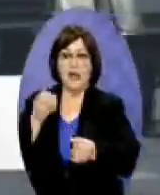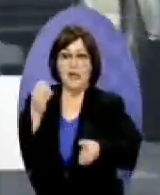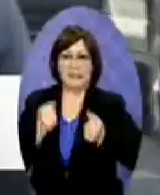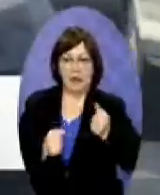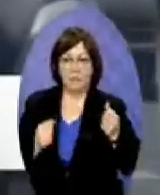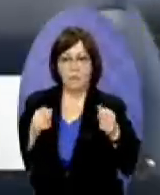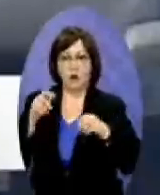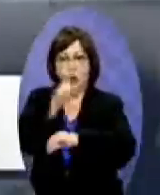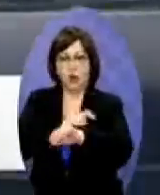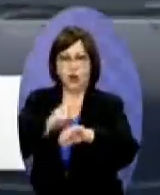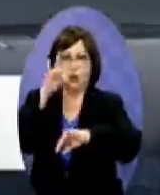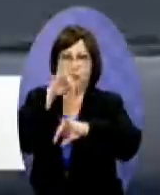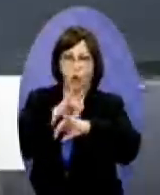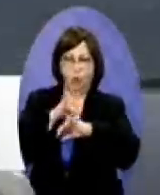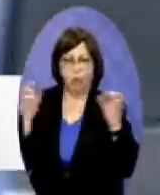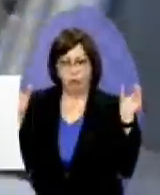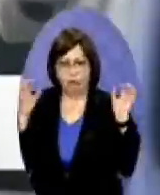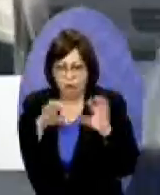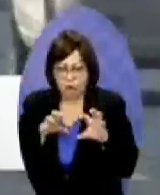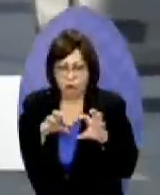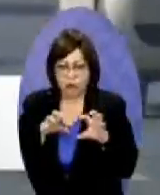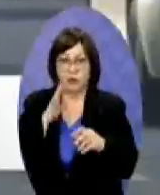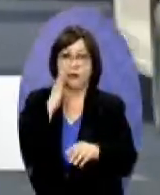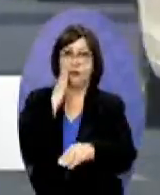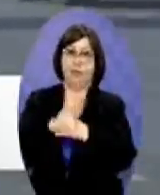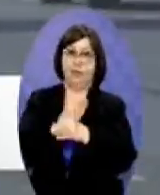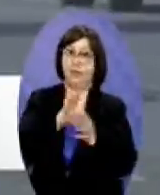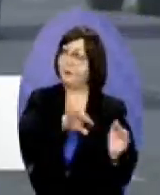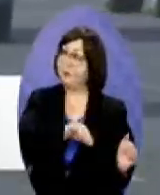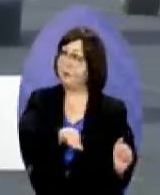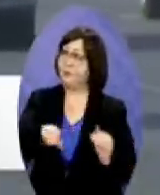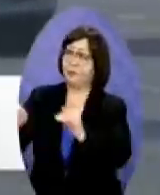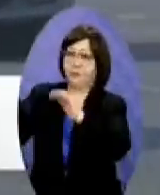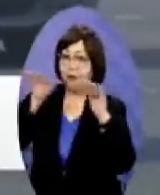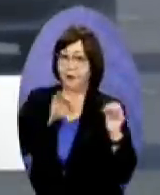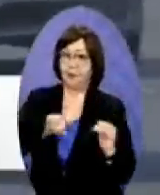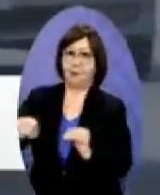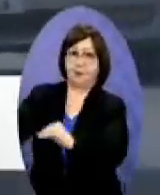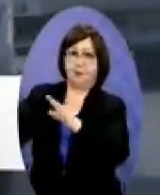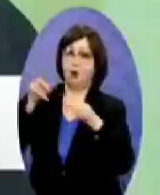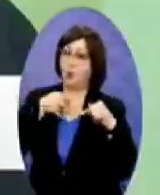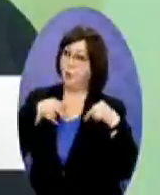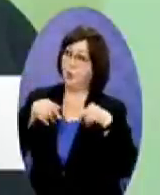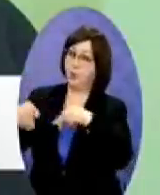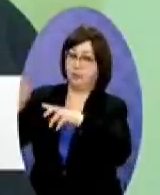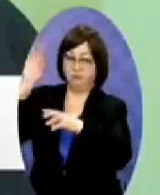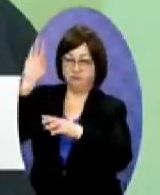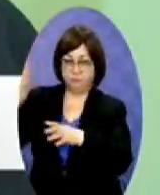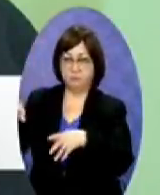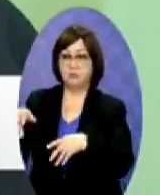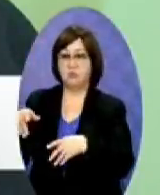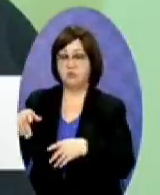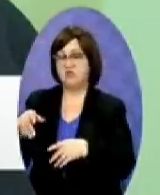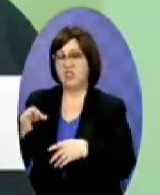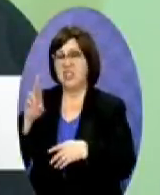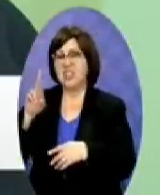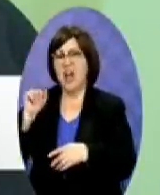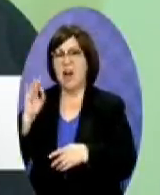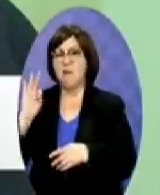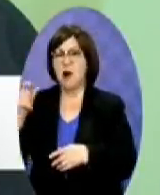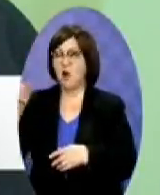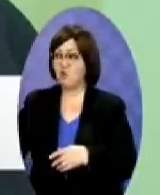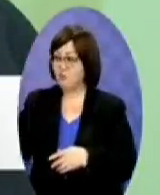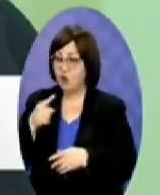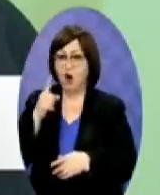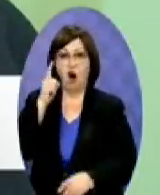ачаалал одоо замын хөдөлгөөний бол урсгал бол тийшээ бол шилжиж очих гэсэн тооцтой байгаа. 7 сартай холбогдтойгаа бол ерөнхийдөө бол